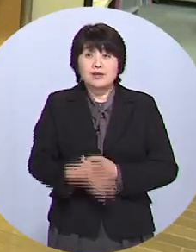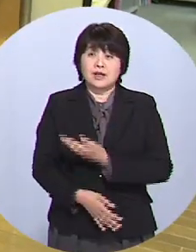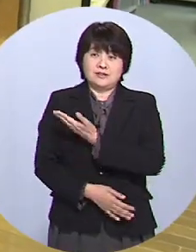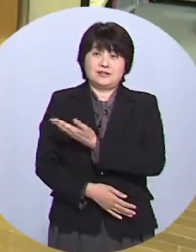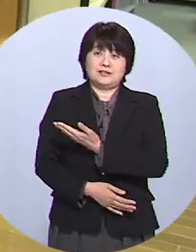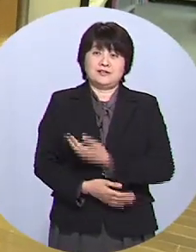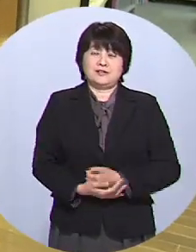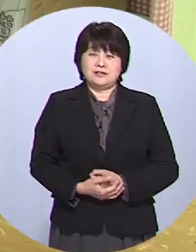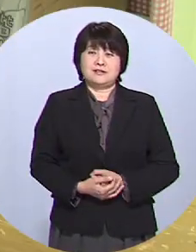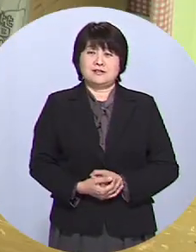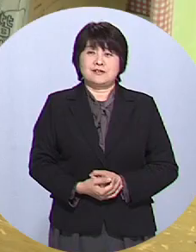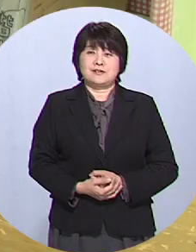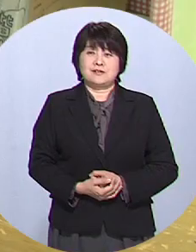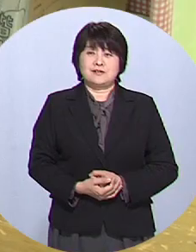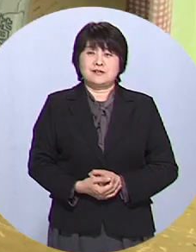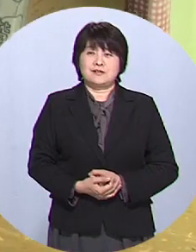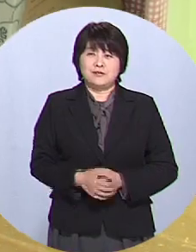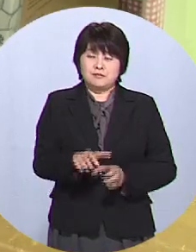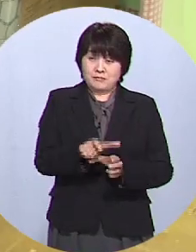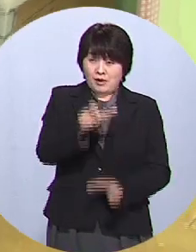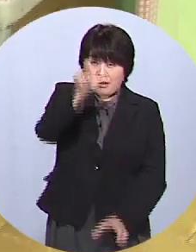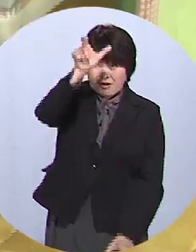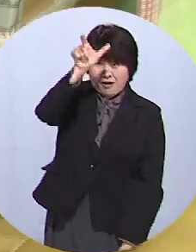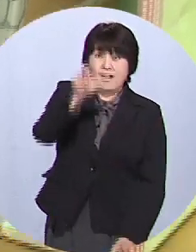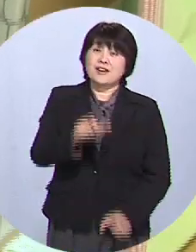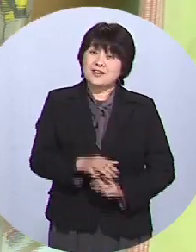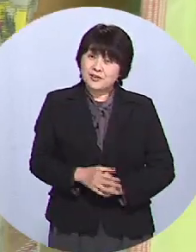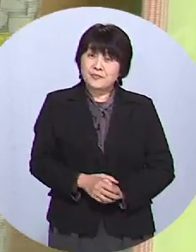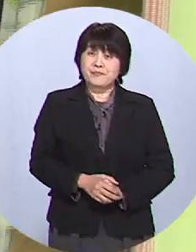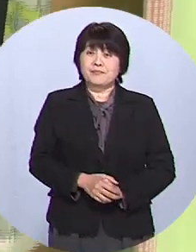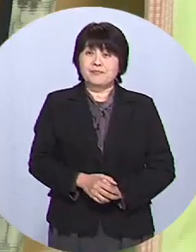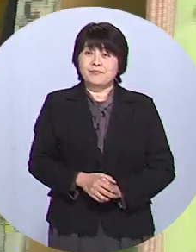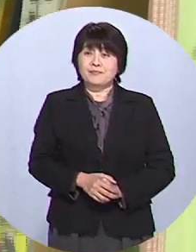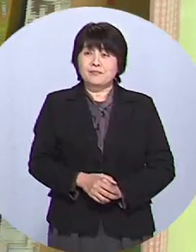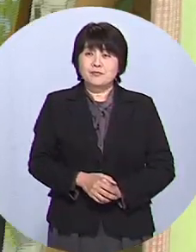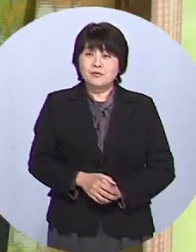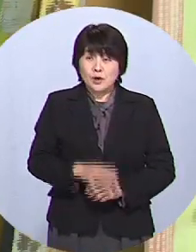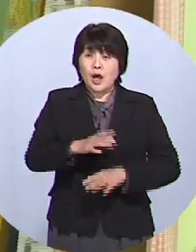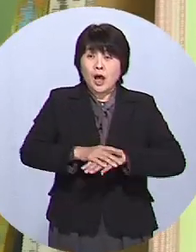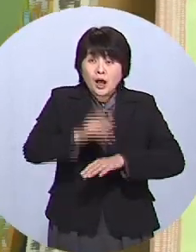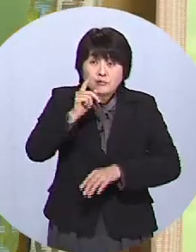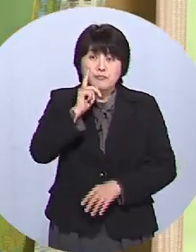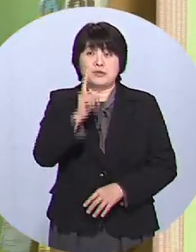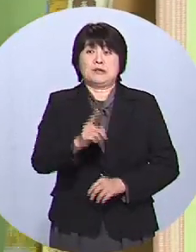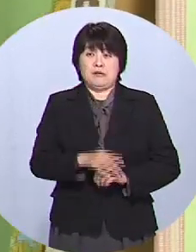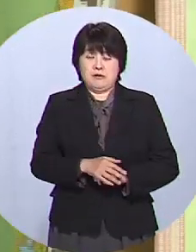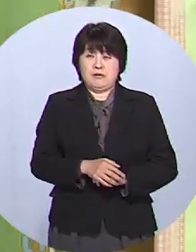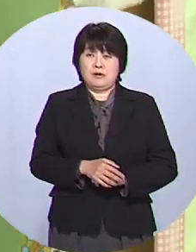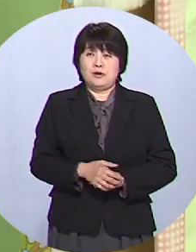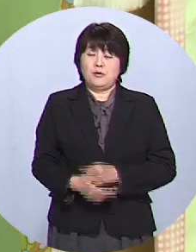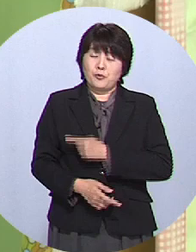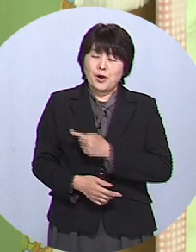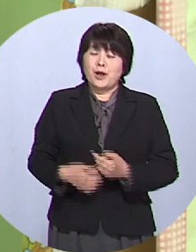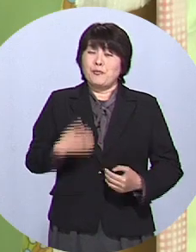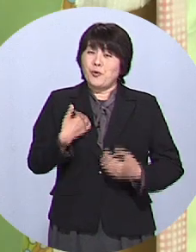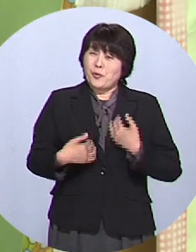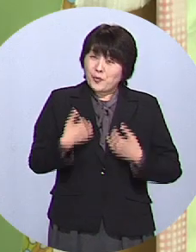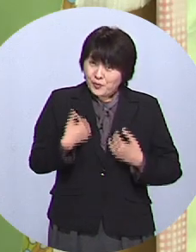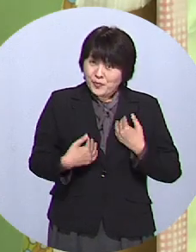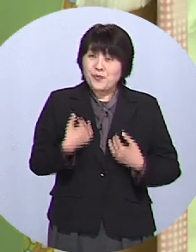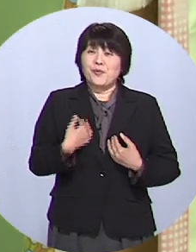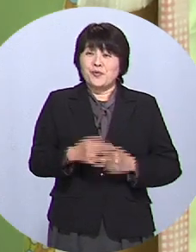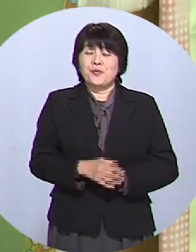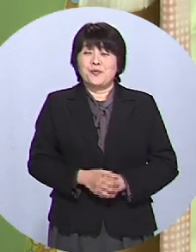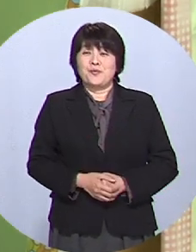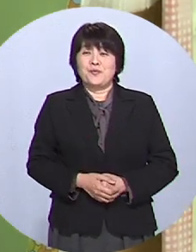ものまであります。こんなに細長い絵本見たことないです。これはもう子どもも喜びそうです